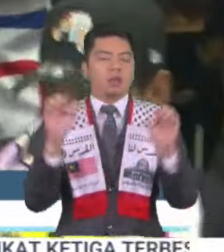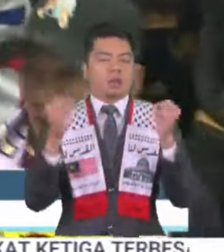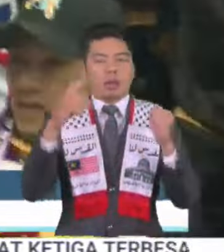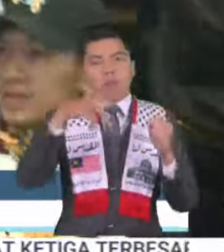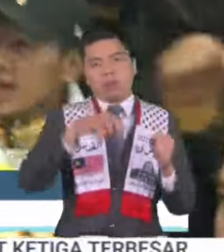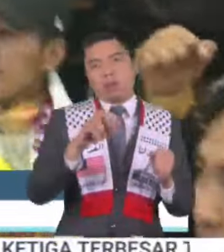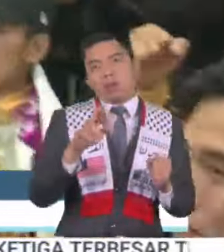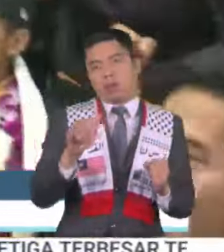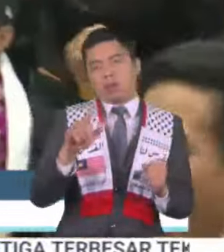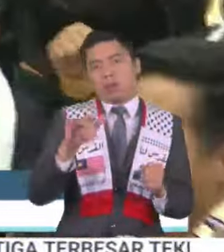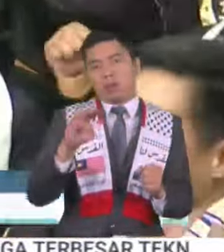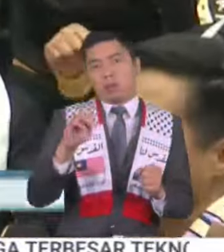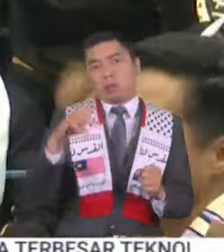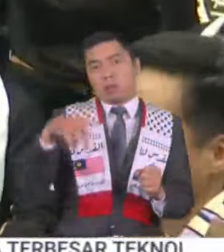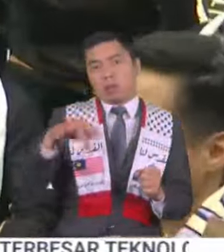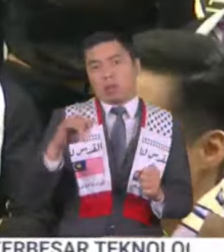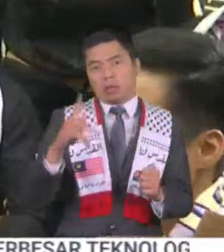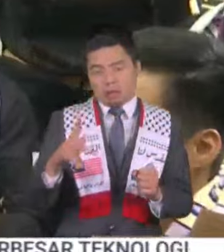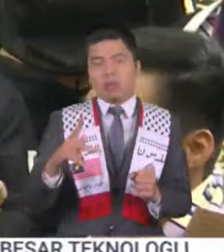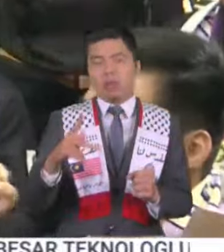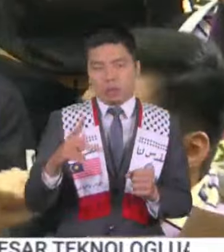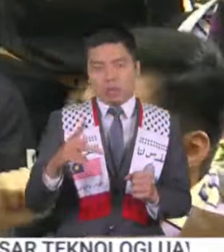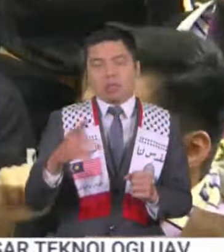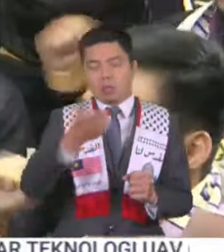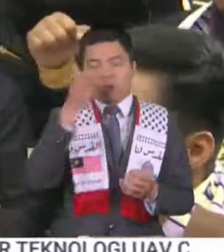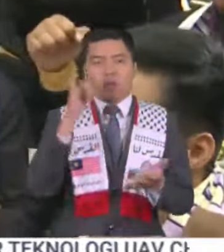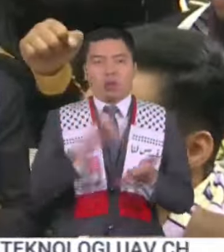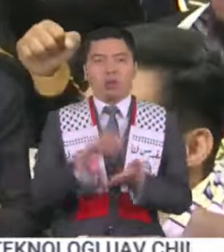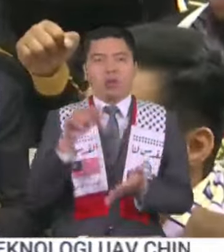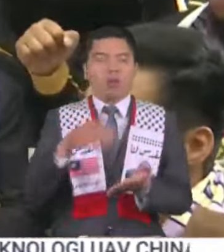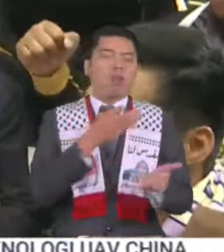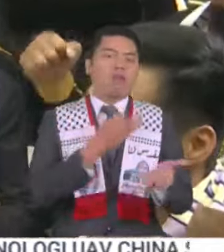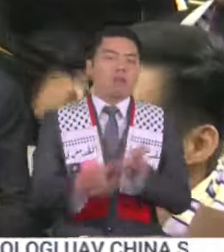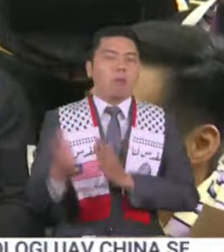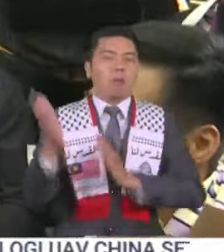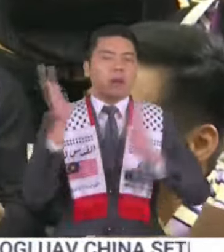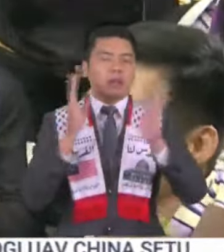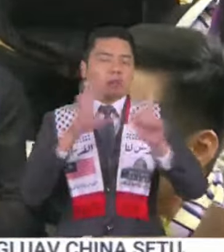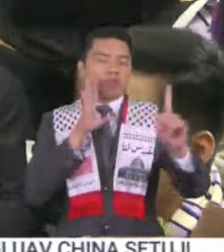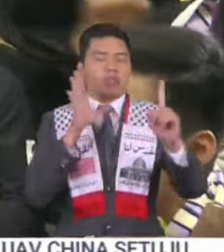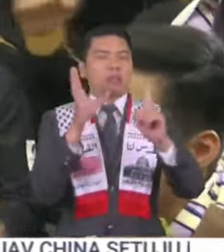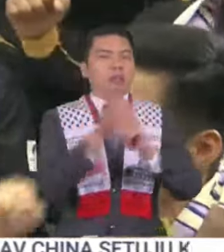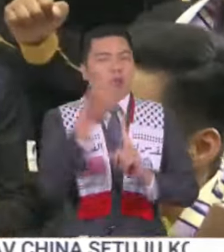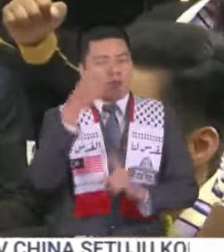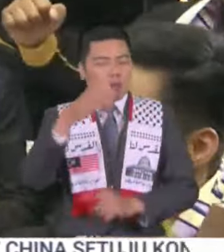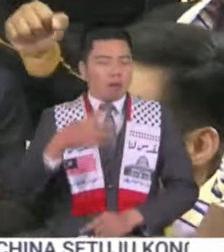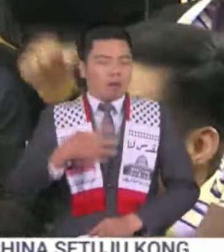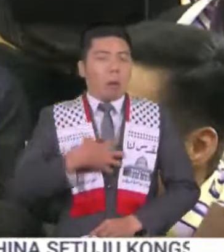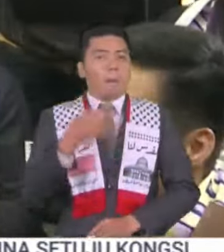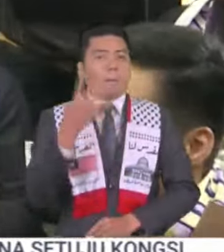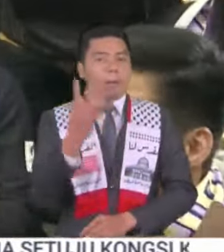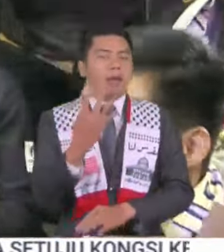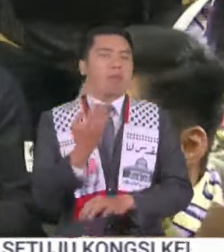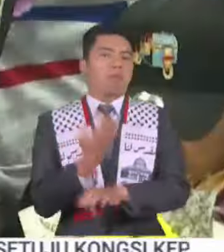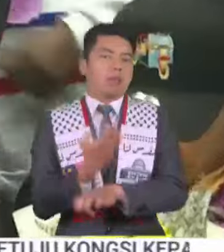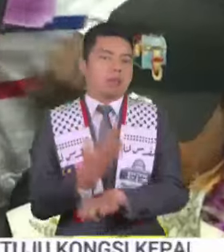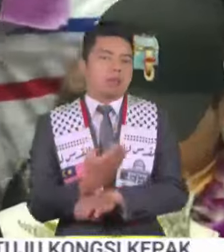Paris 2024 sekaligus menjadi antara faktor kegagalan Malaysia mencapai sasaran 4 pingat